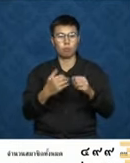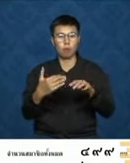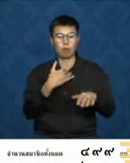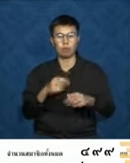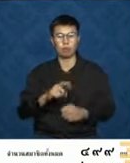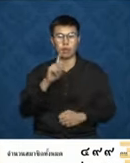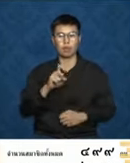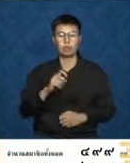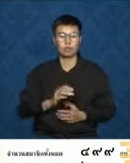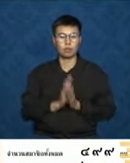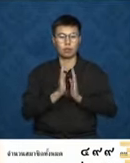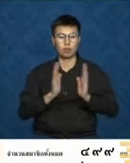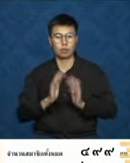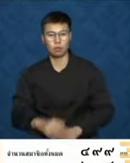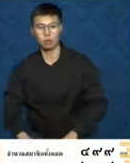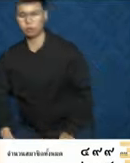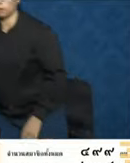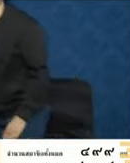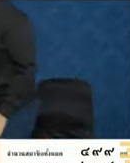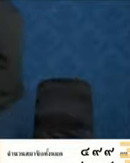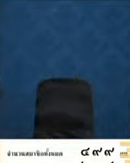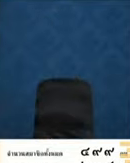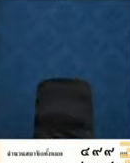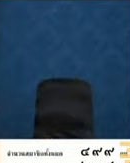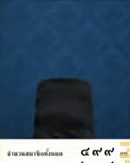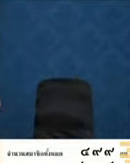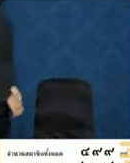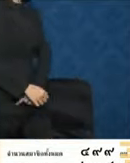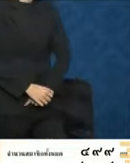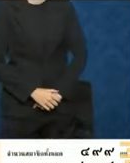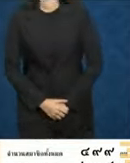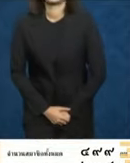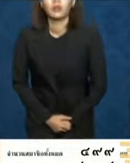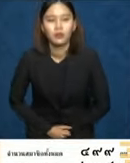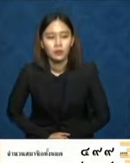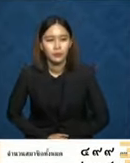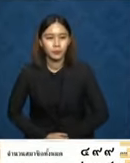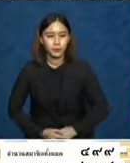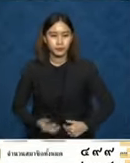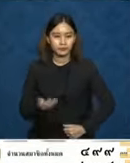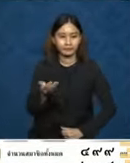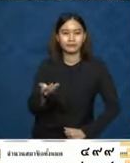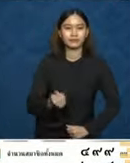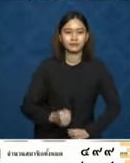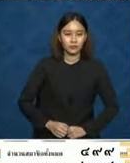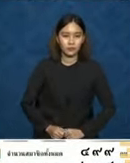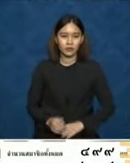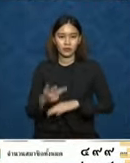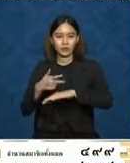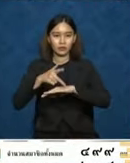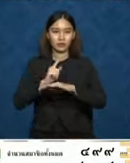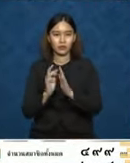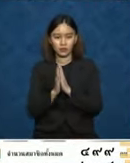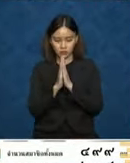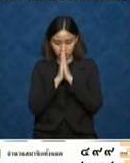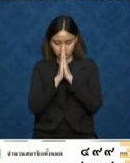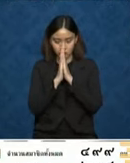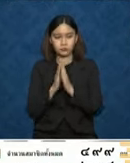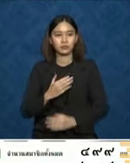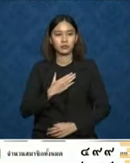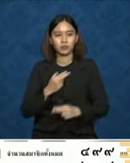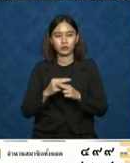ครับขอบคุณครับเชิญท่านจรัดคุ้มไข่น้ำครับเรียนท่านประธานสภาที่